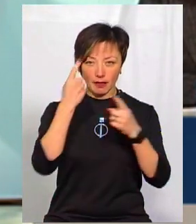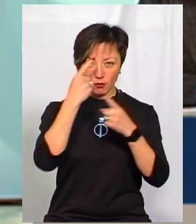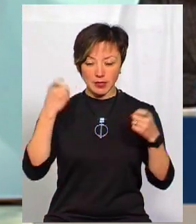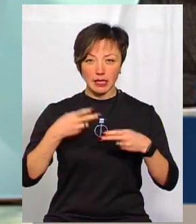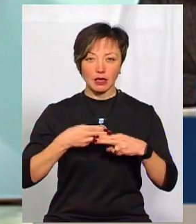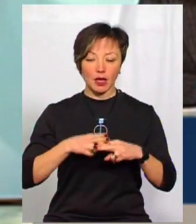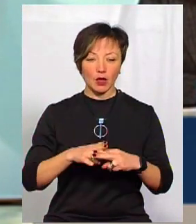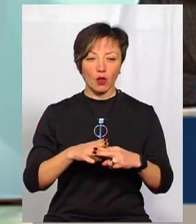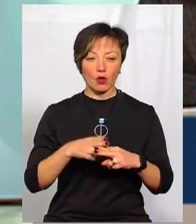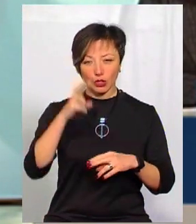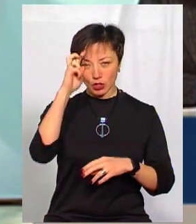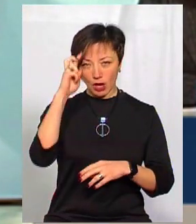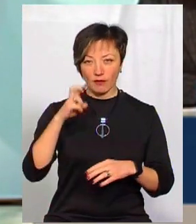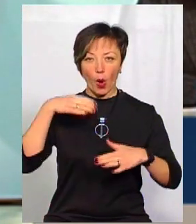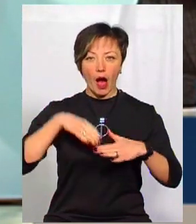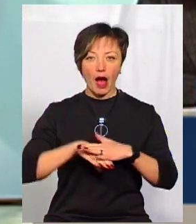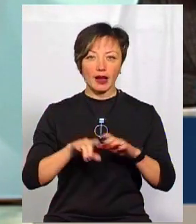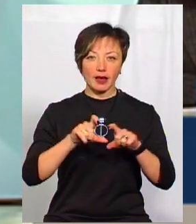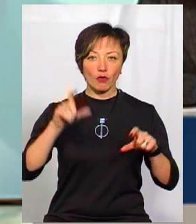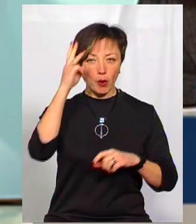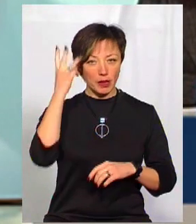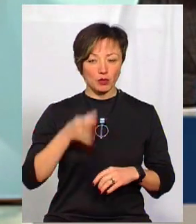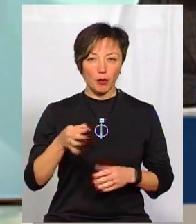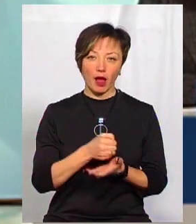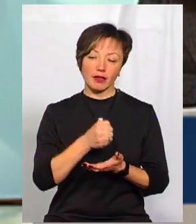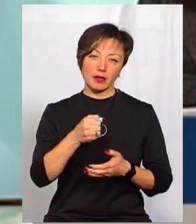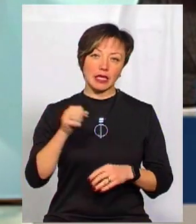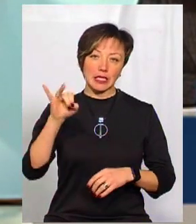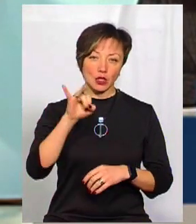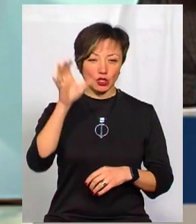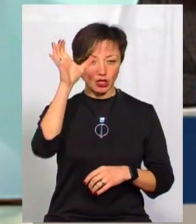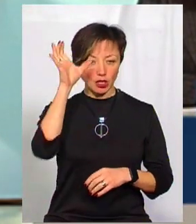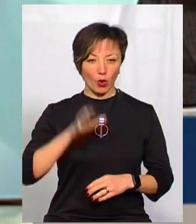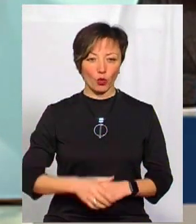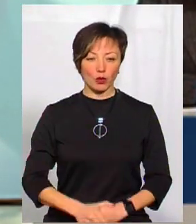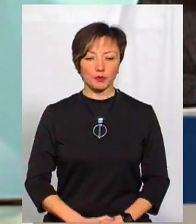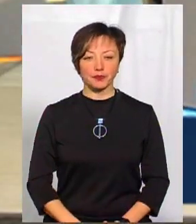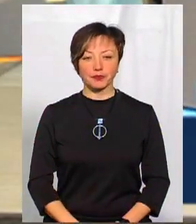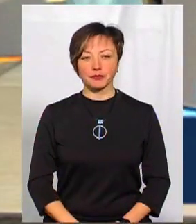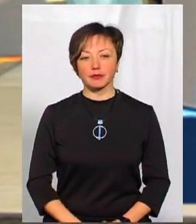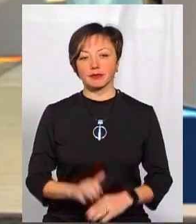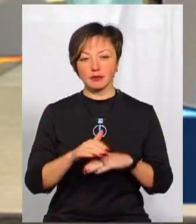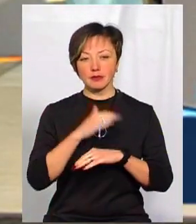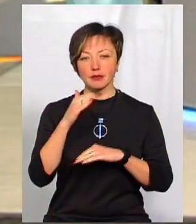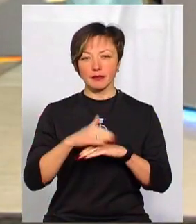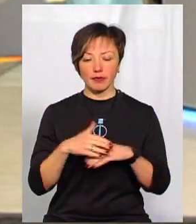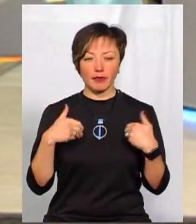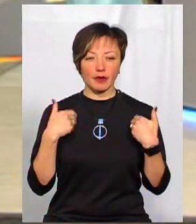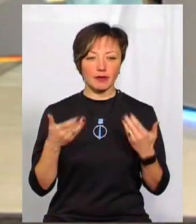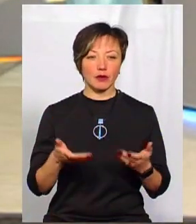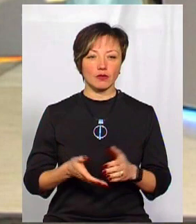інформаційних технологій Державного архіву Хмельницької області, кандидатом історичних наук. Вітаю вас, пане